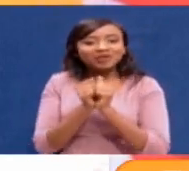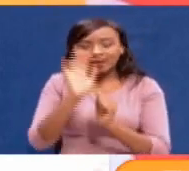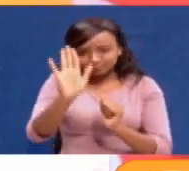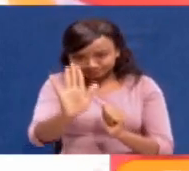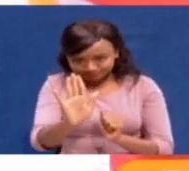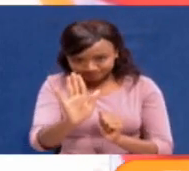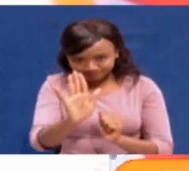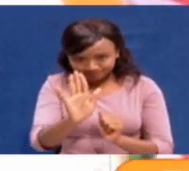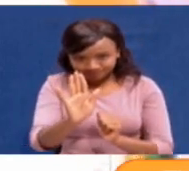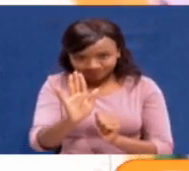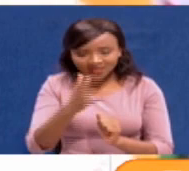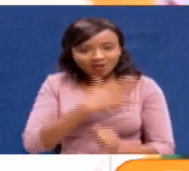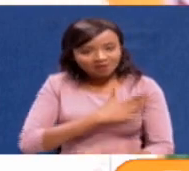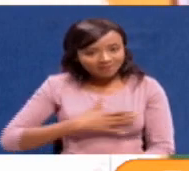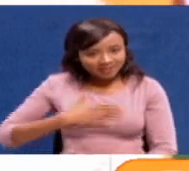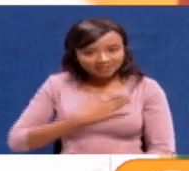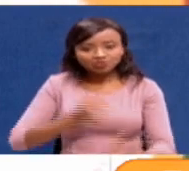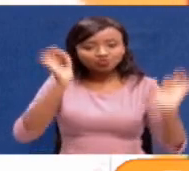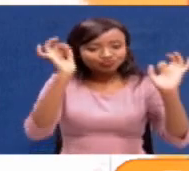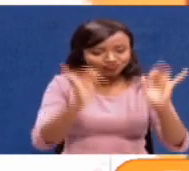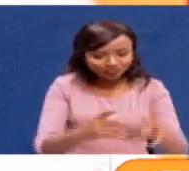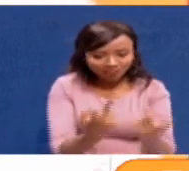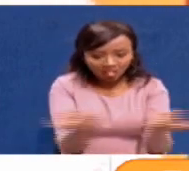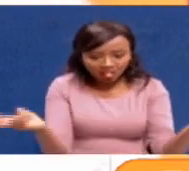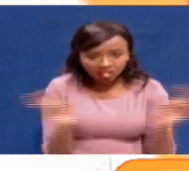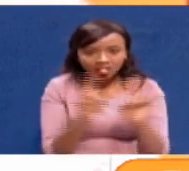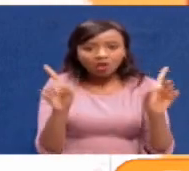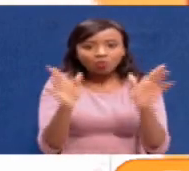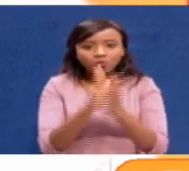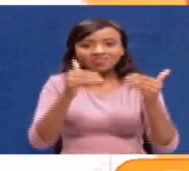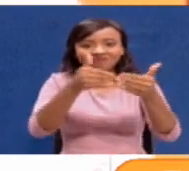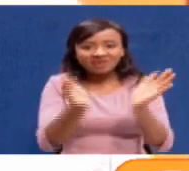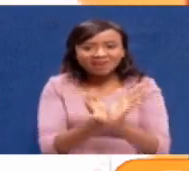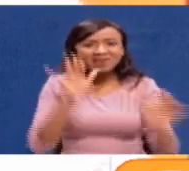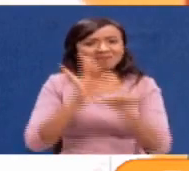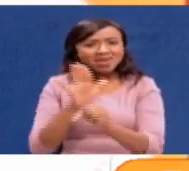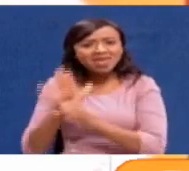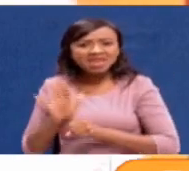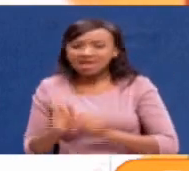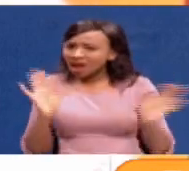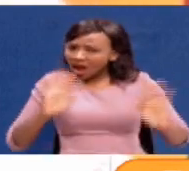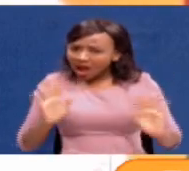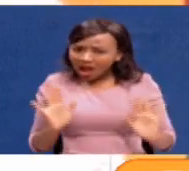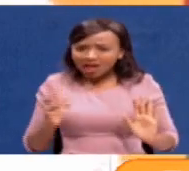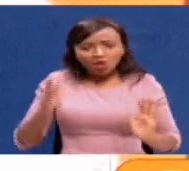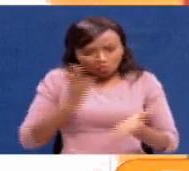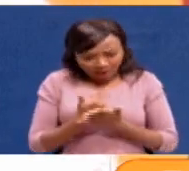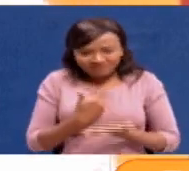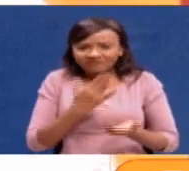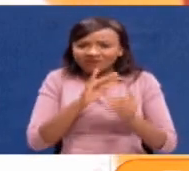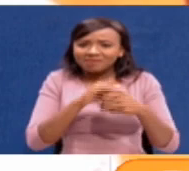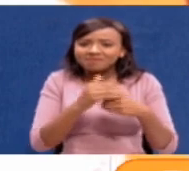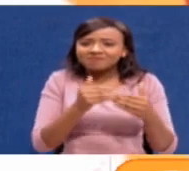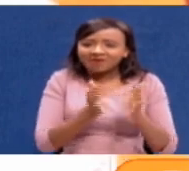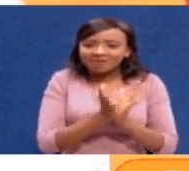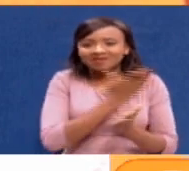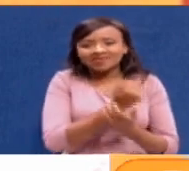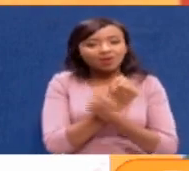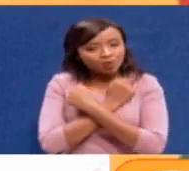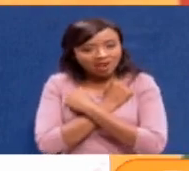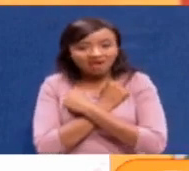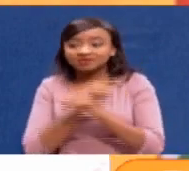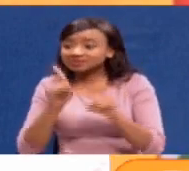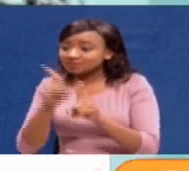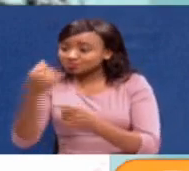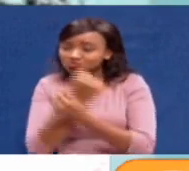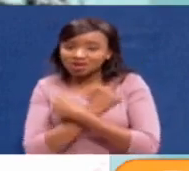Forget about it. Wafikiri kama sisi tuna family. We are families. Twazipenda. Just like you